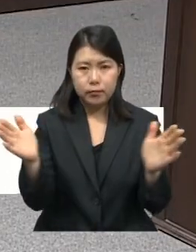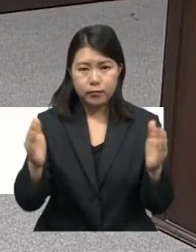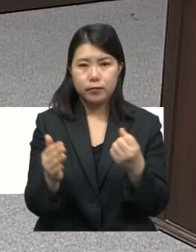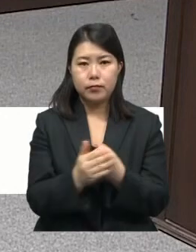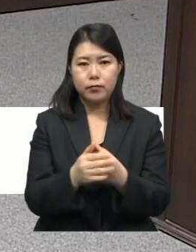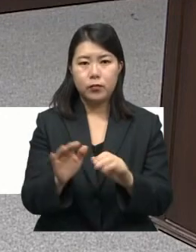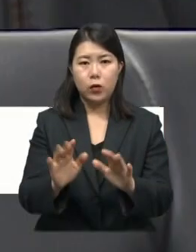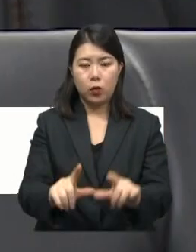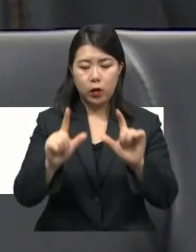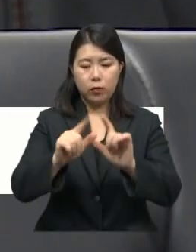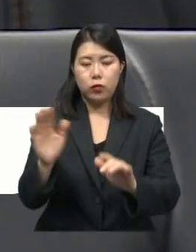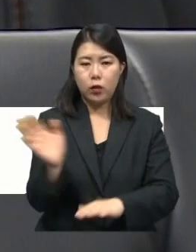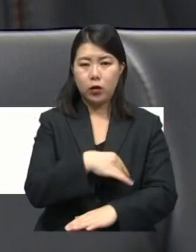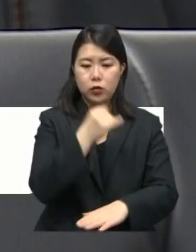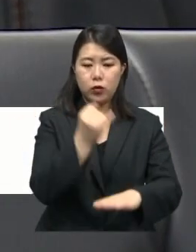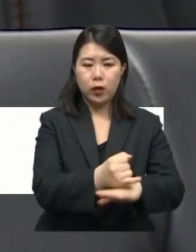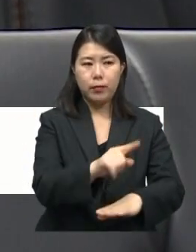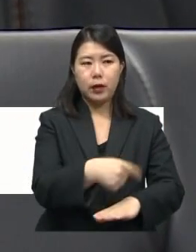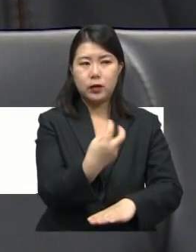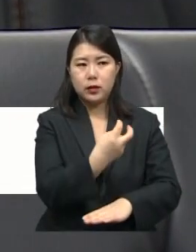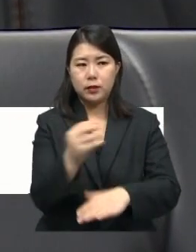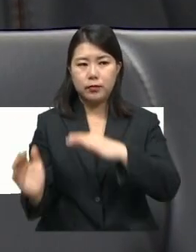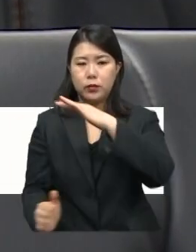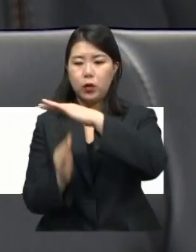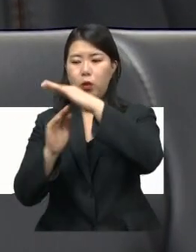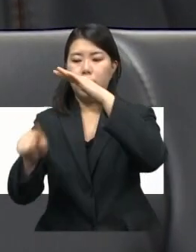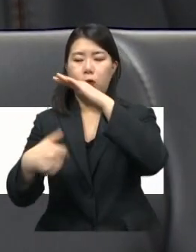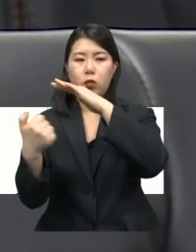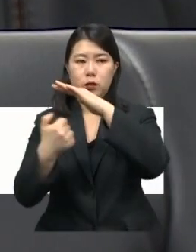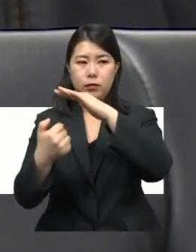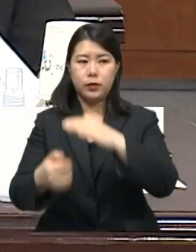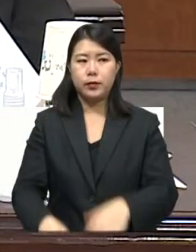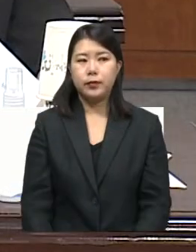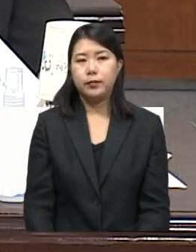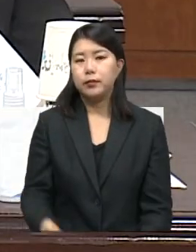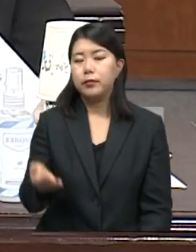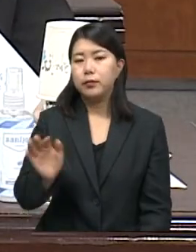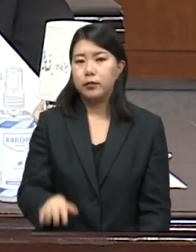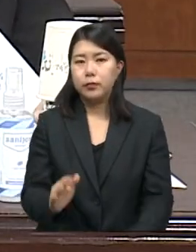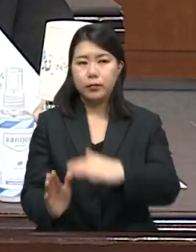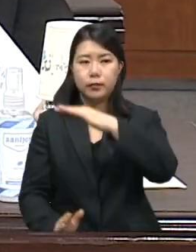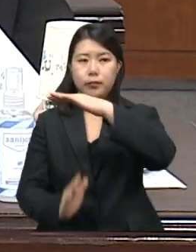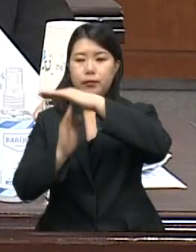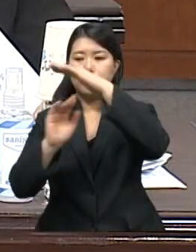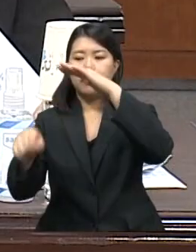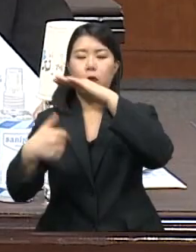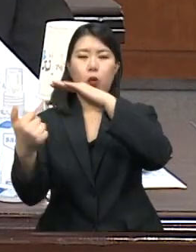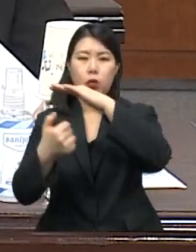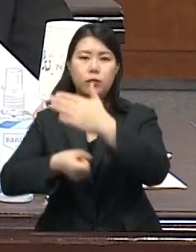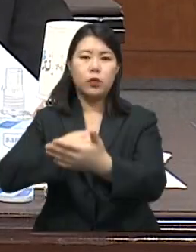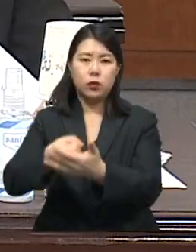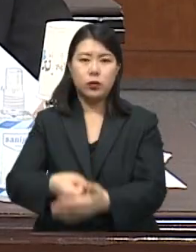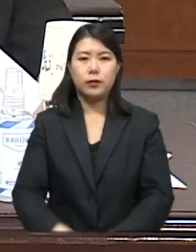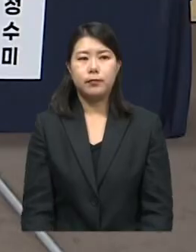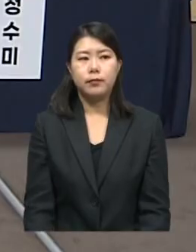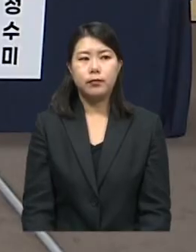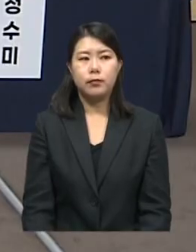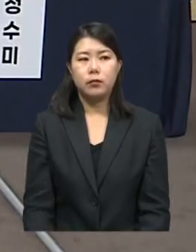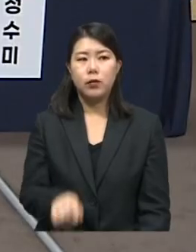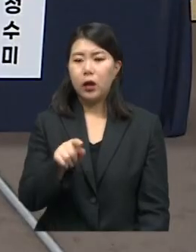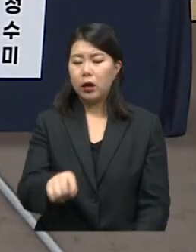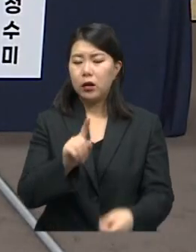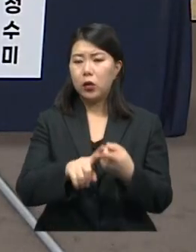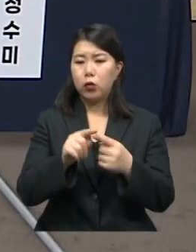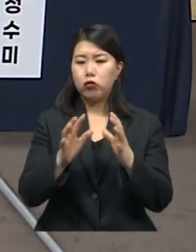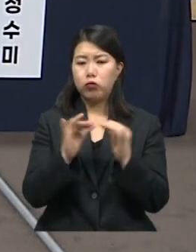최하 120만 원, 최대 150만 원까지 늘릴 수 있게 된 건데 최대 상한선을 반영한 겁니다. 하지만 이를